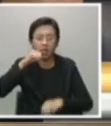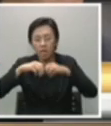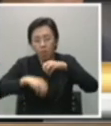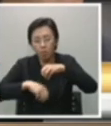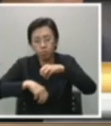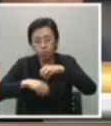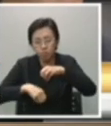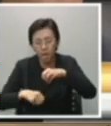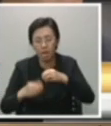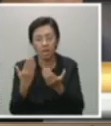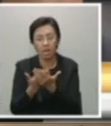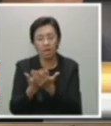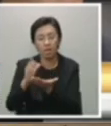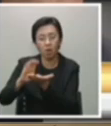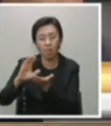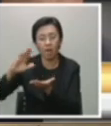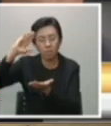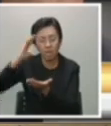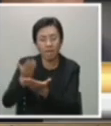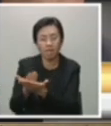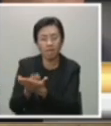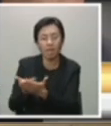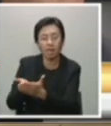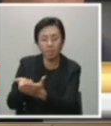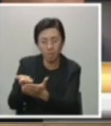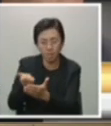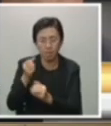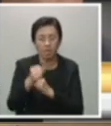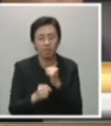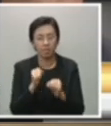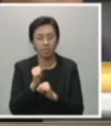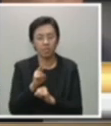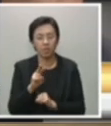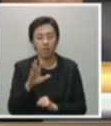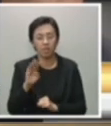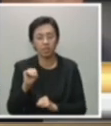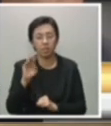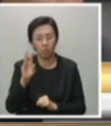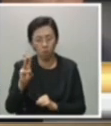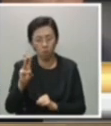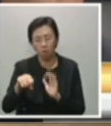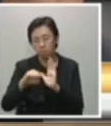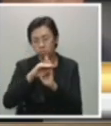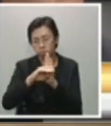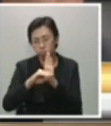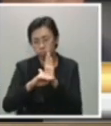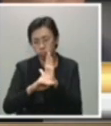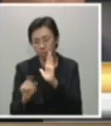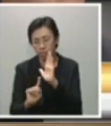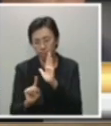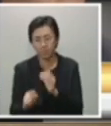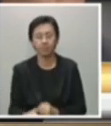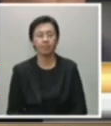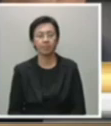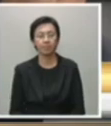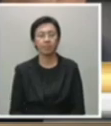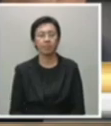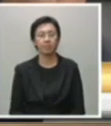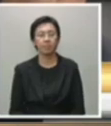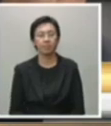ากงบประมาณหน่วยพุทธศักราช2546กำหนดไว้ดังนี้ครับท่านประธาน